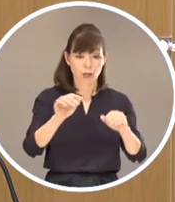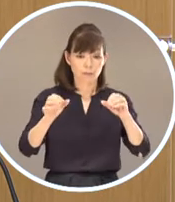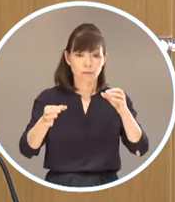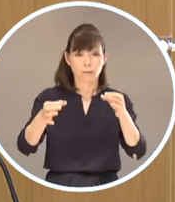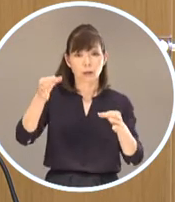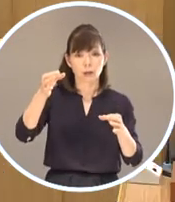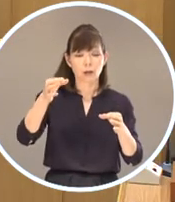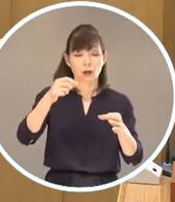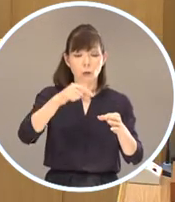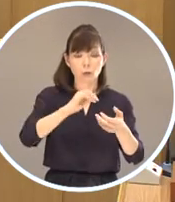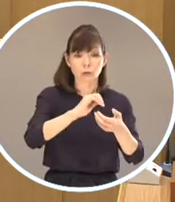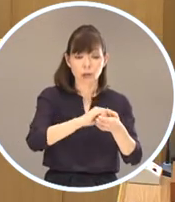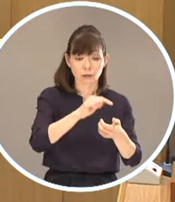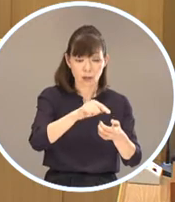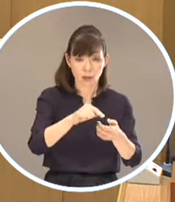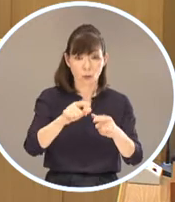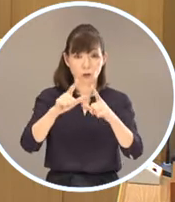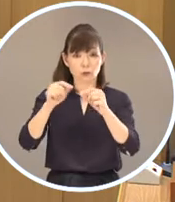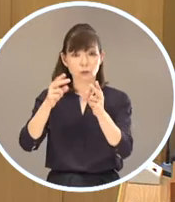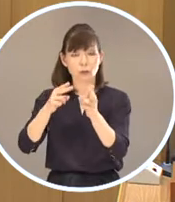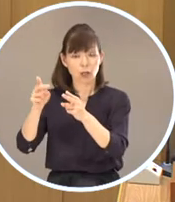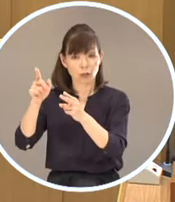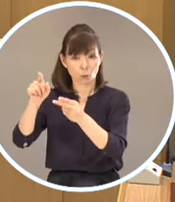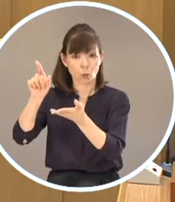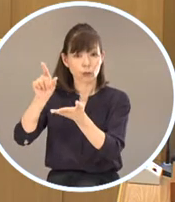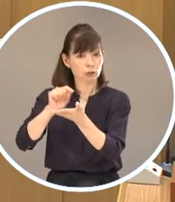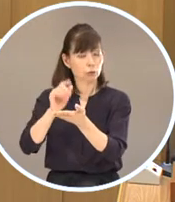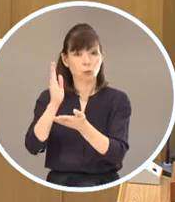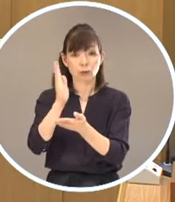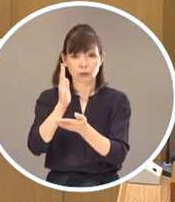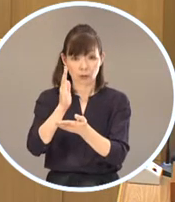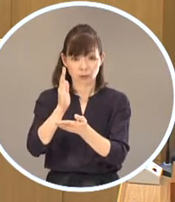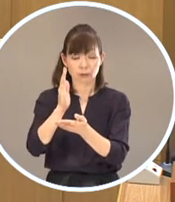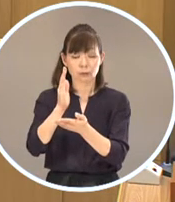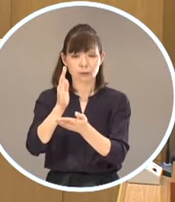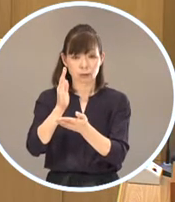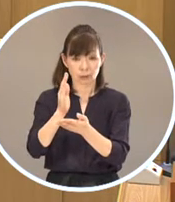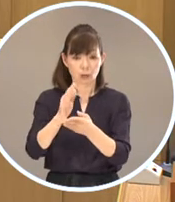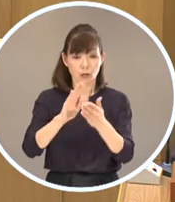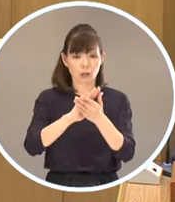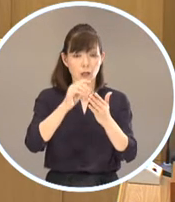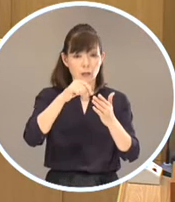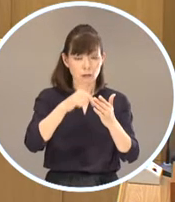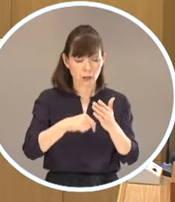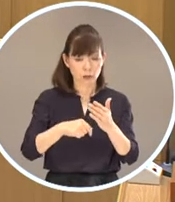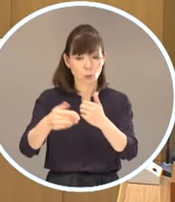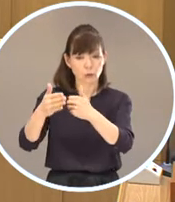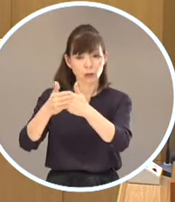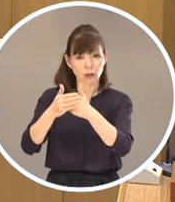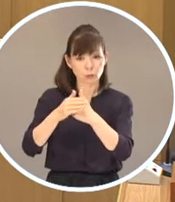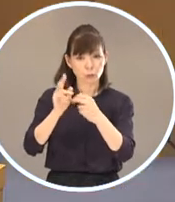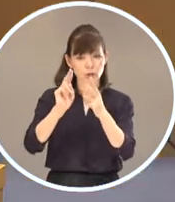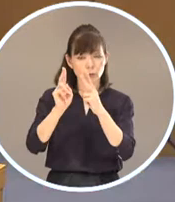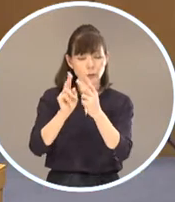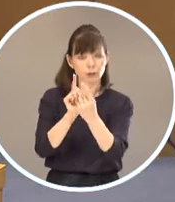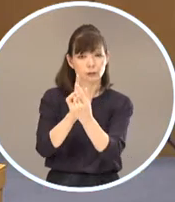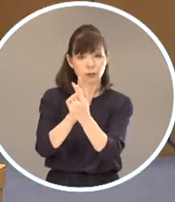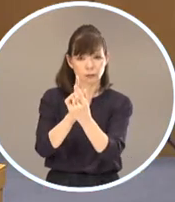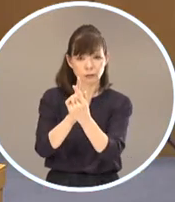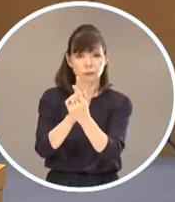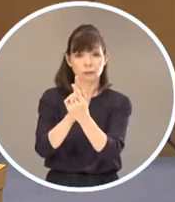定については、国の制度を最大限活用することなく、県内の協力した事業者に対